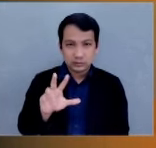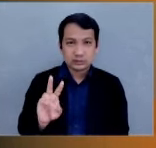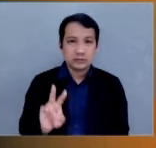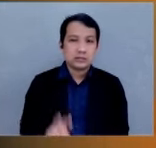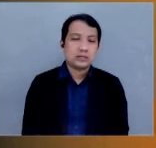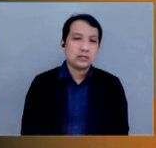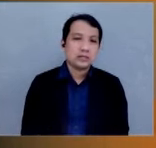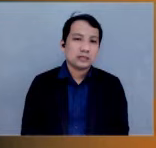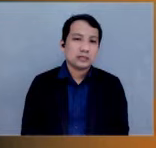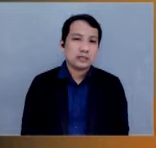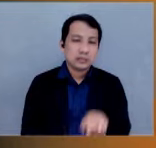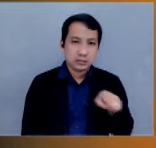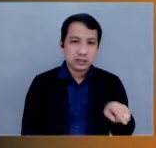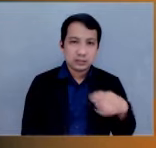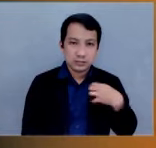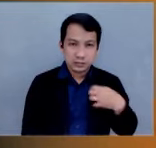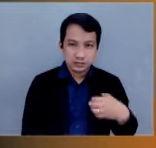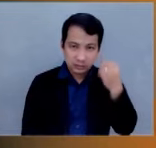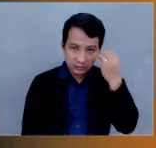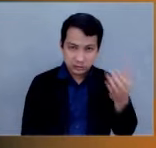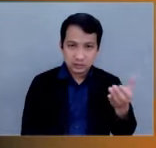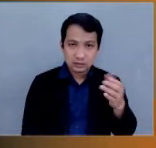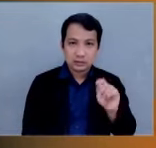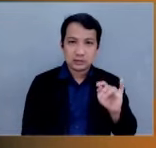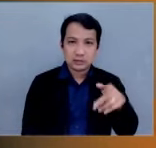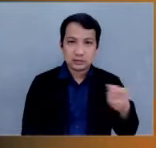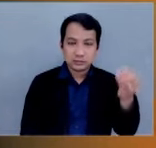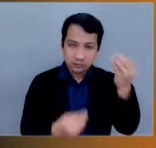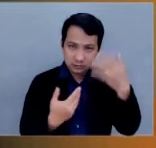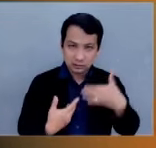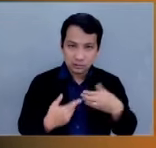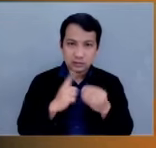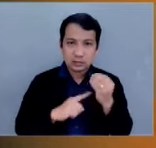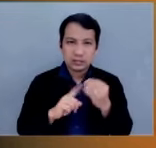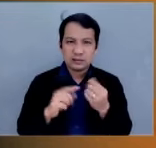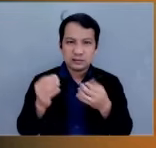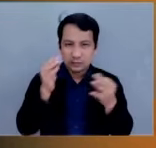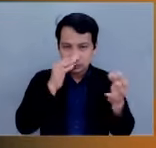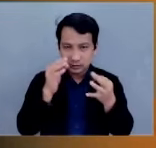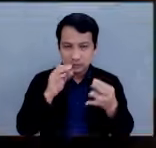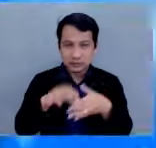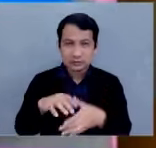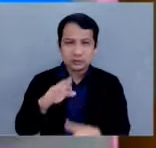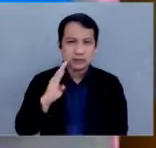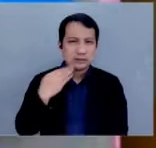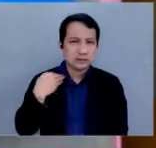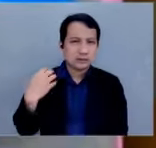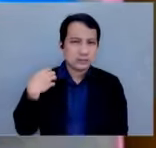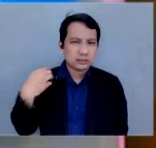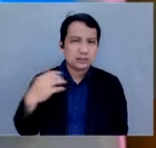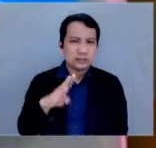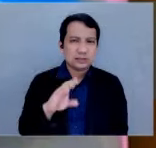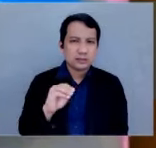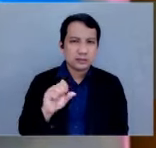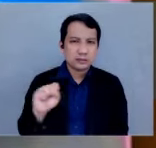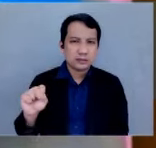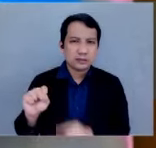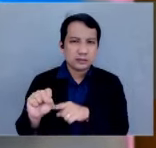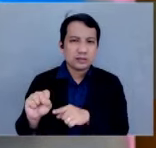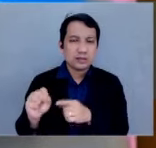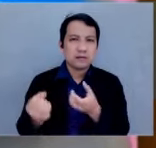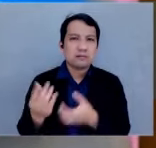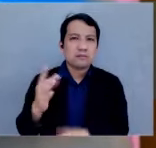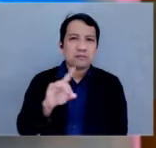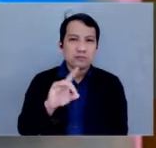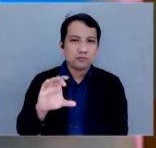ng operasyon ng mga pulis base sa tip ng isang impormante tungkol sa illegal na gawain ni alias Boss. Nakuha sa kanya ang higit 100 gramo